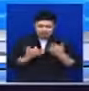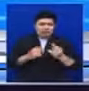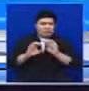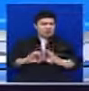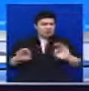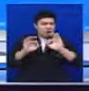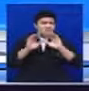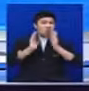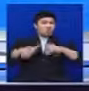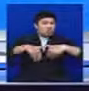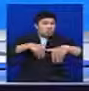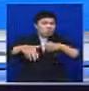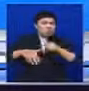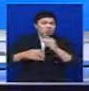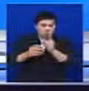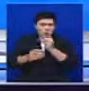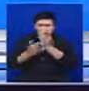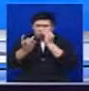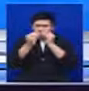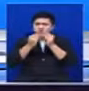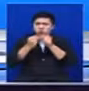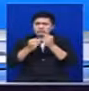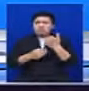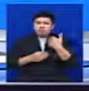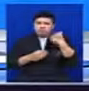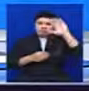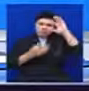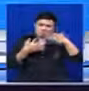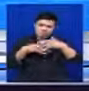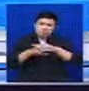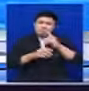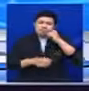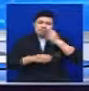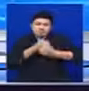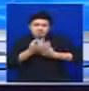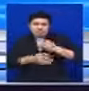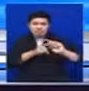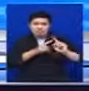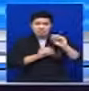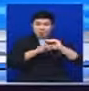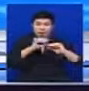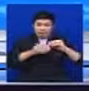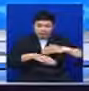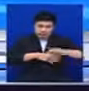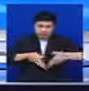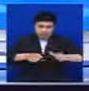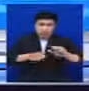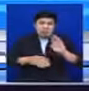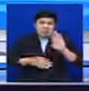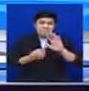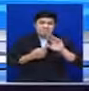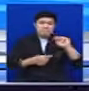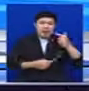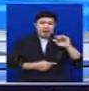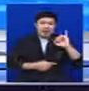ำคัญที่ประชาชนจะต้องได้รับรู้แล้วก็มีความมีส่วนร่วมแสดงความคิดเห็นนะคะแต่โครงการก่อสร้างมอเตอร์เวย์สายบางใหญ่กาญจนบุรีนะ